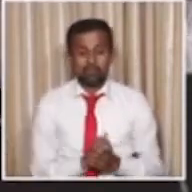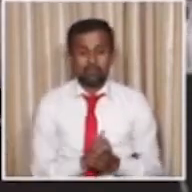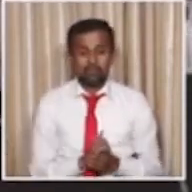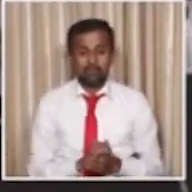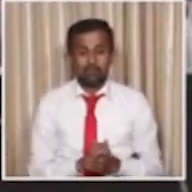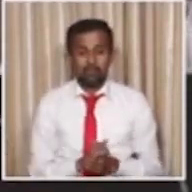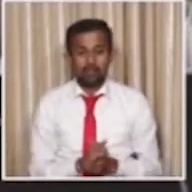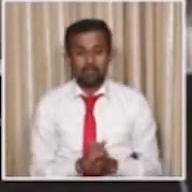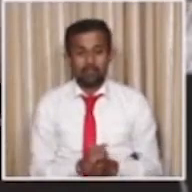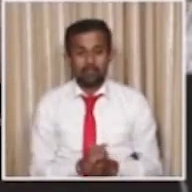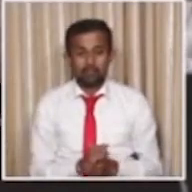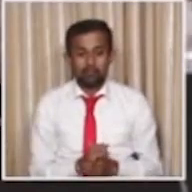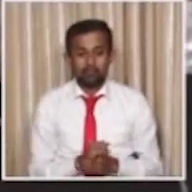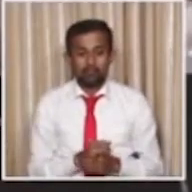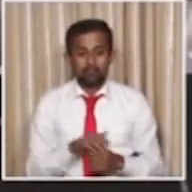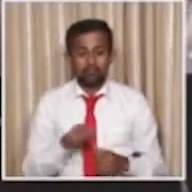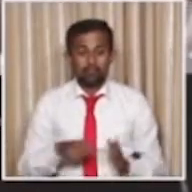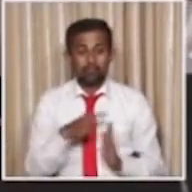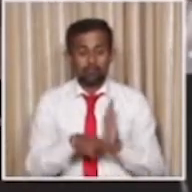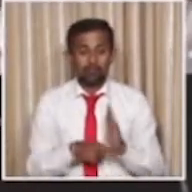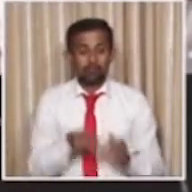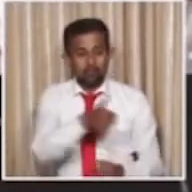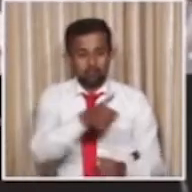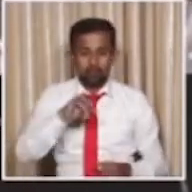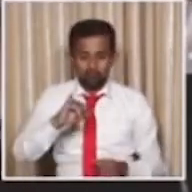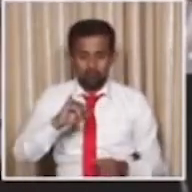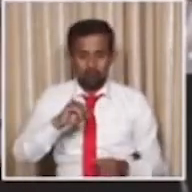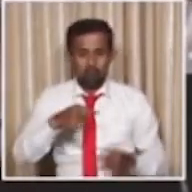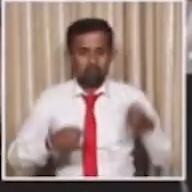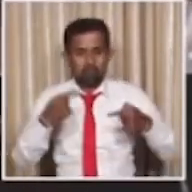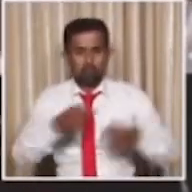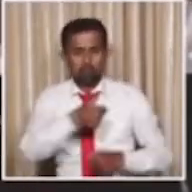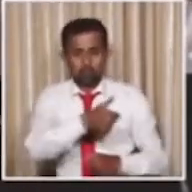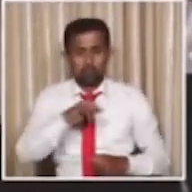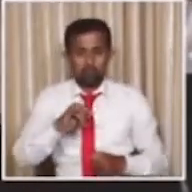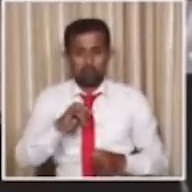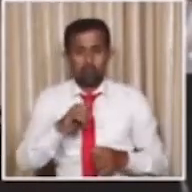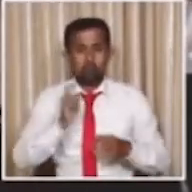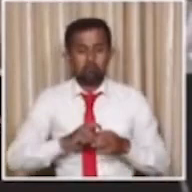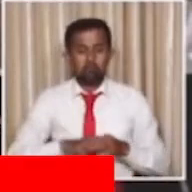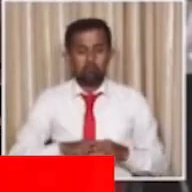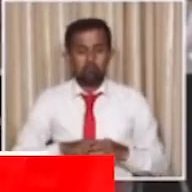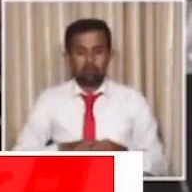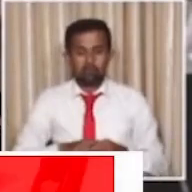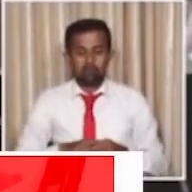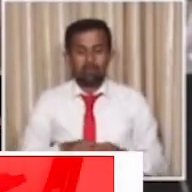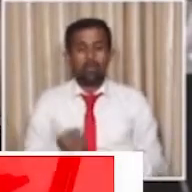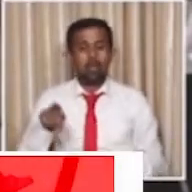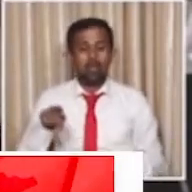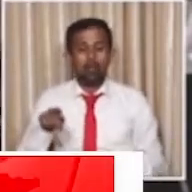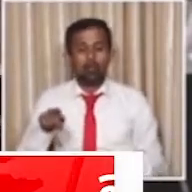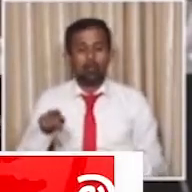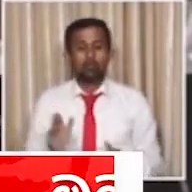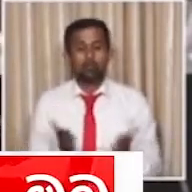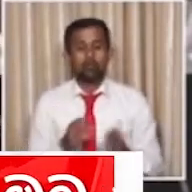වෙලා තියෙන්නේ? මේ විවාදයක් ඇති වෙලා තියෙනවා රටේ. දැන් මේක හරිද වැරදිද, මේක විවාද කරන එක සුදුසුද කියලා ප්‍රශ්නයක් ඇති වෙලා තියෙනවා. කවුද මේ තත්ත්වය ඇති